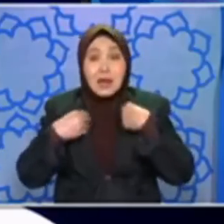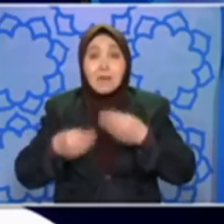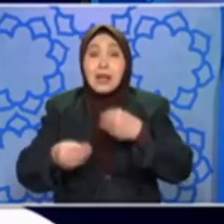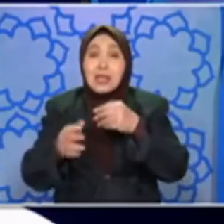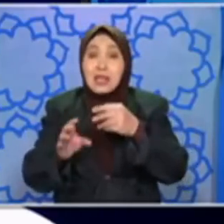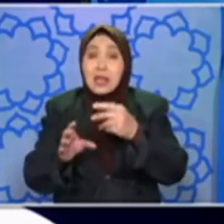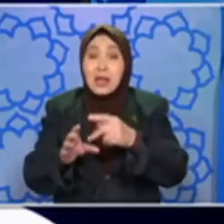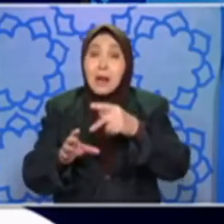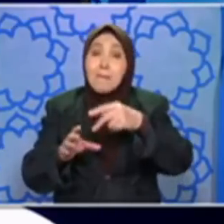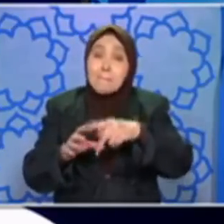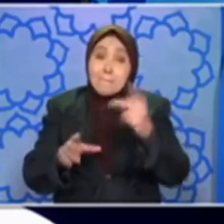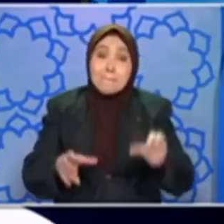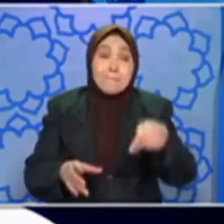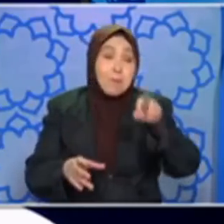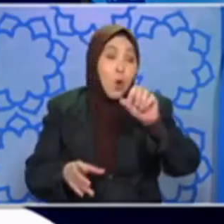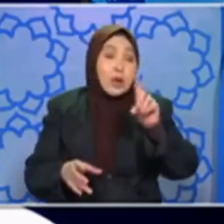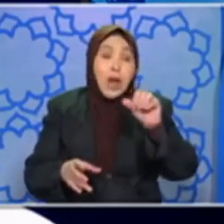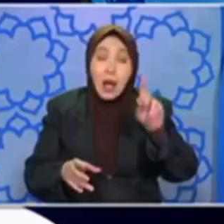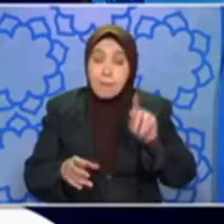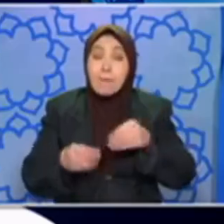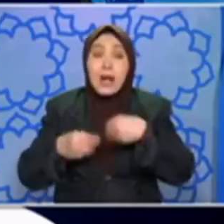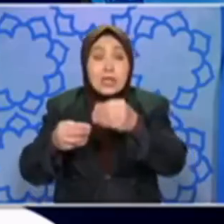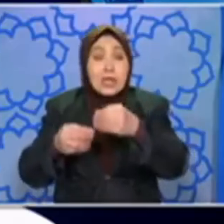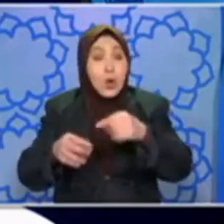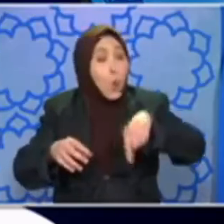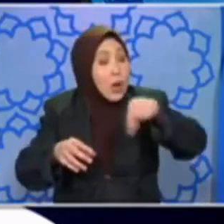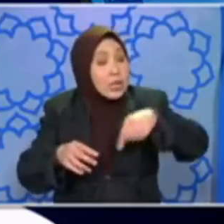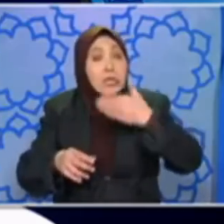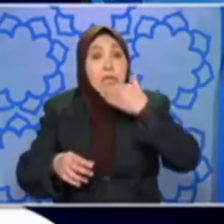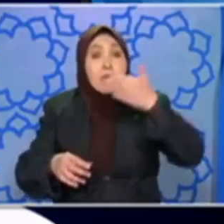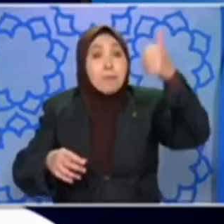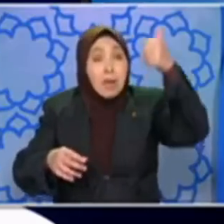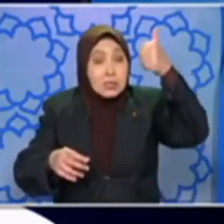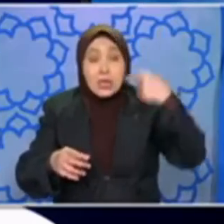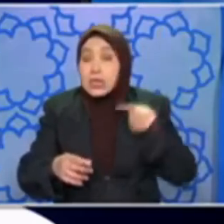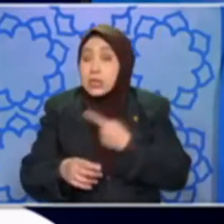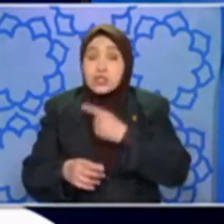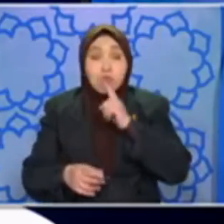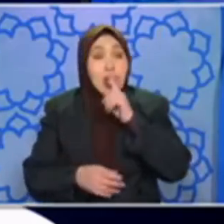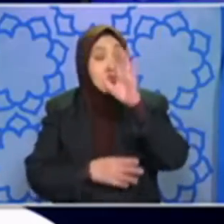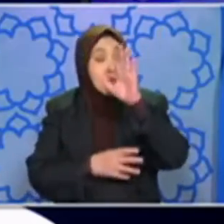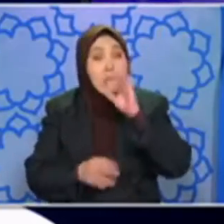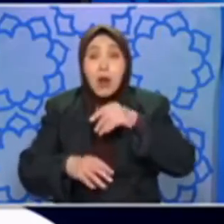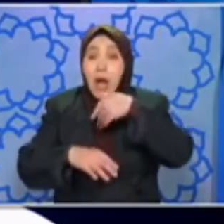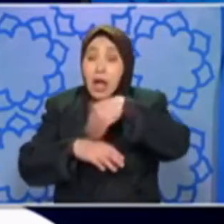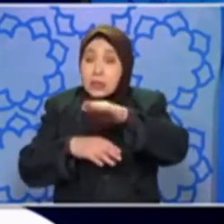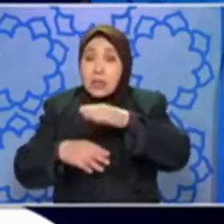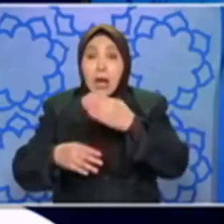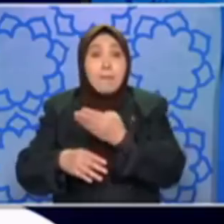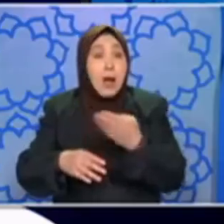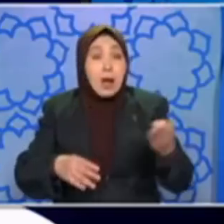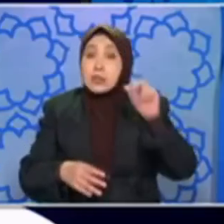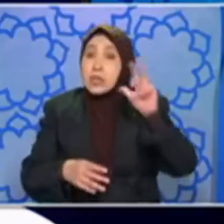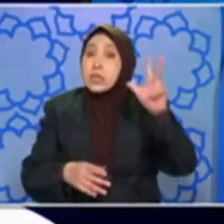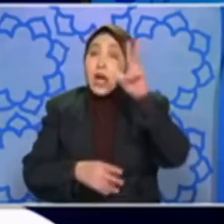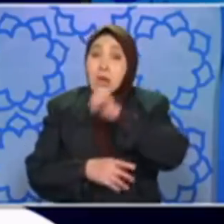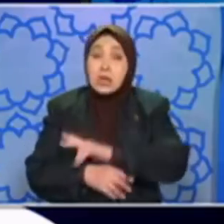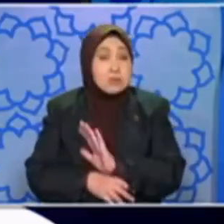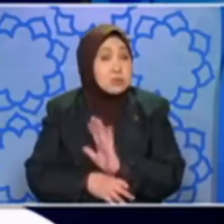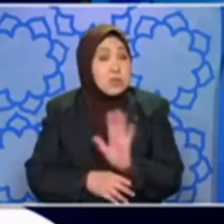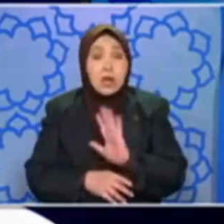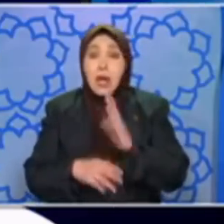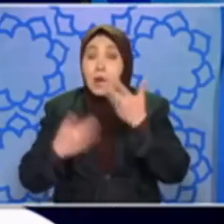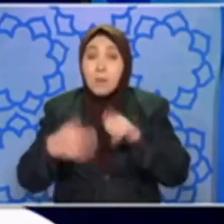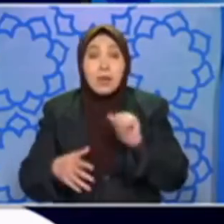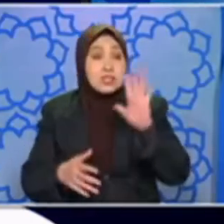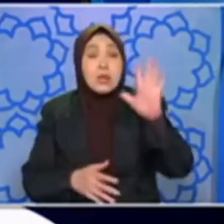produk, bagi kualiti yang terbaik yang kita dah janjikan. Beri, kalau hantar barang dalam 3 hari, cakap 3 hari. Jangan lepas